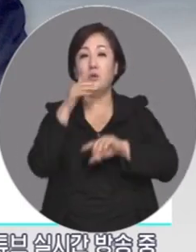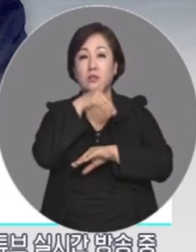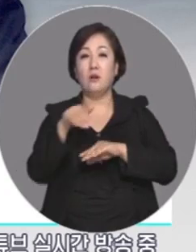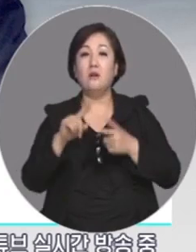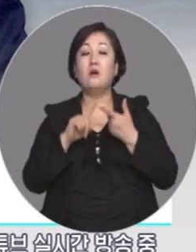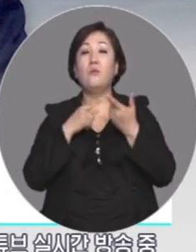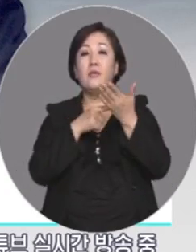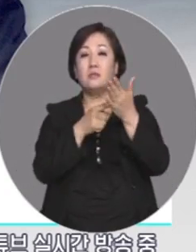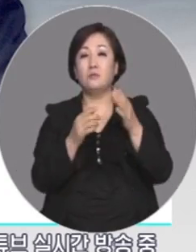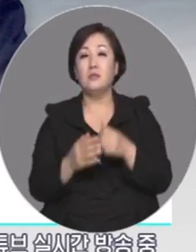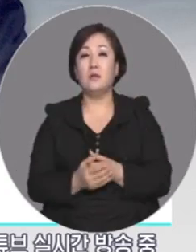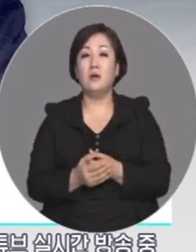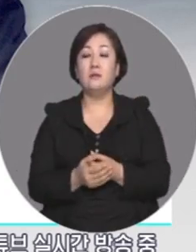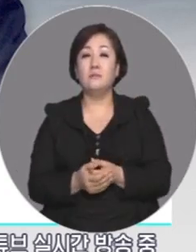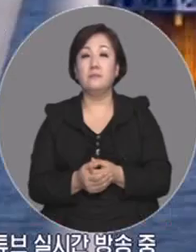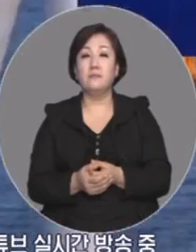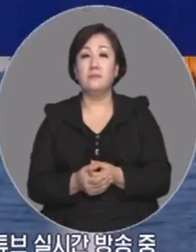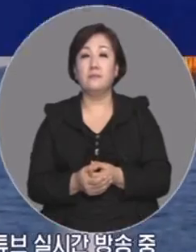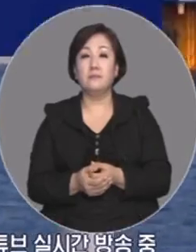점검했습니다. 배대원 기자입니다.